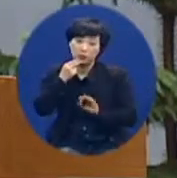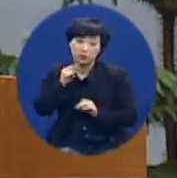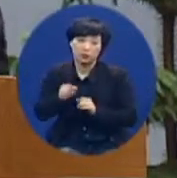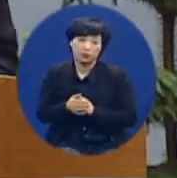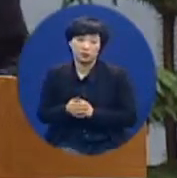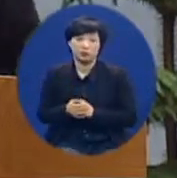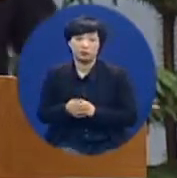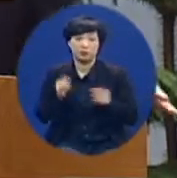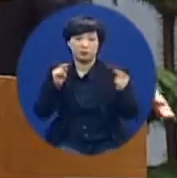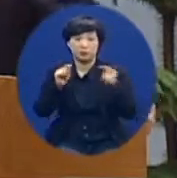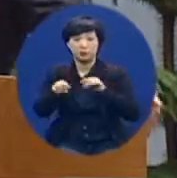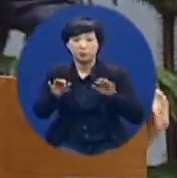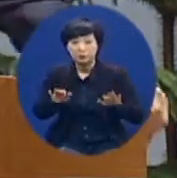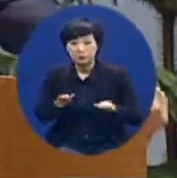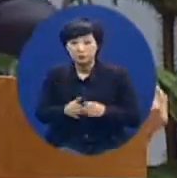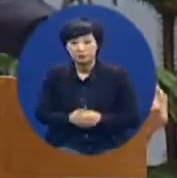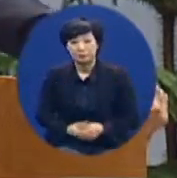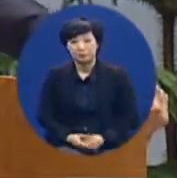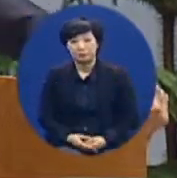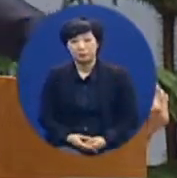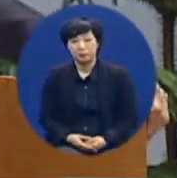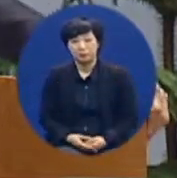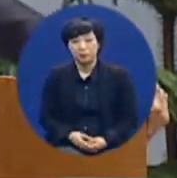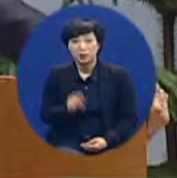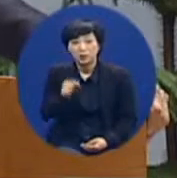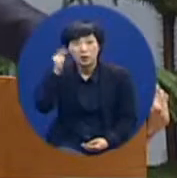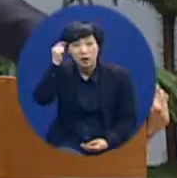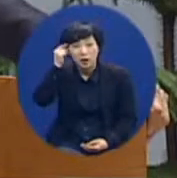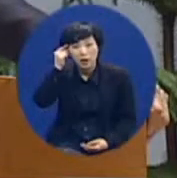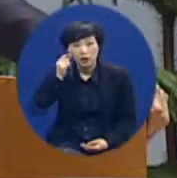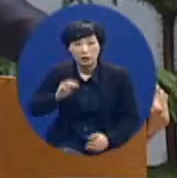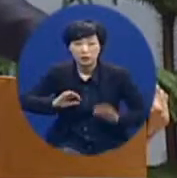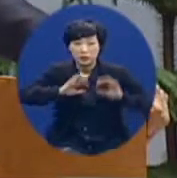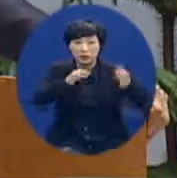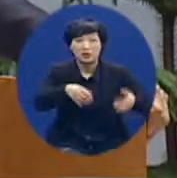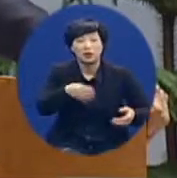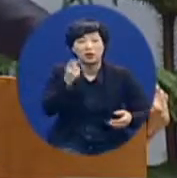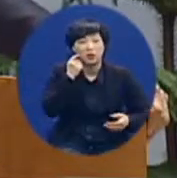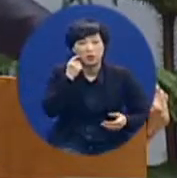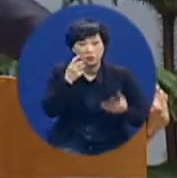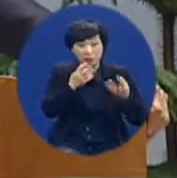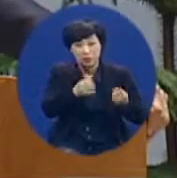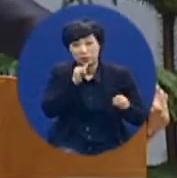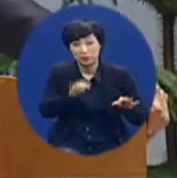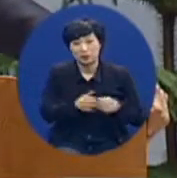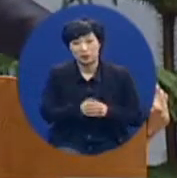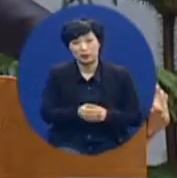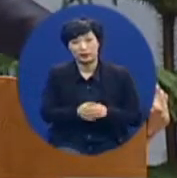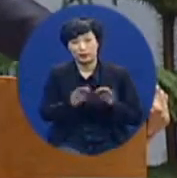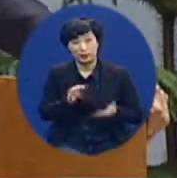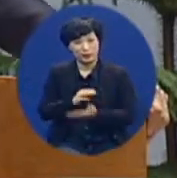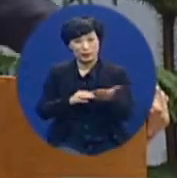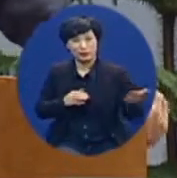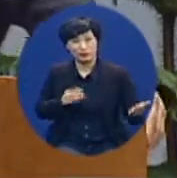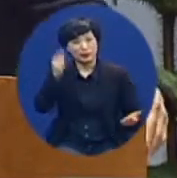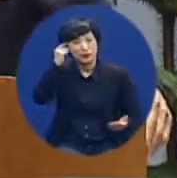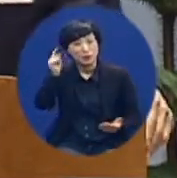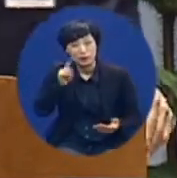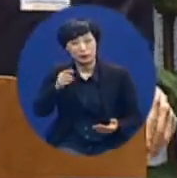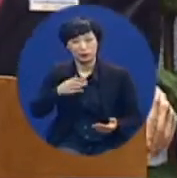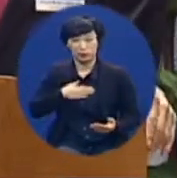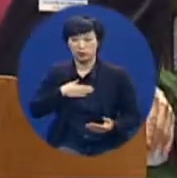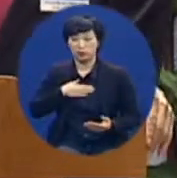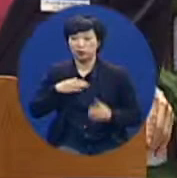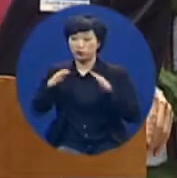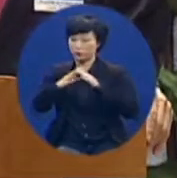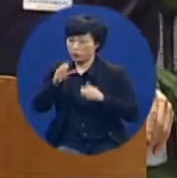않아 왜 거짓된 세상에 응 나는 좋은 집 있잖아 좋은 차